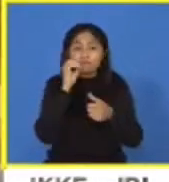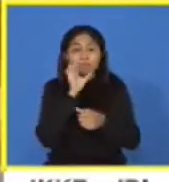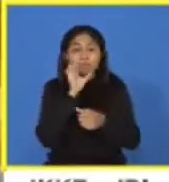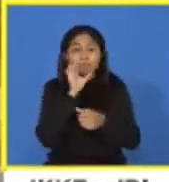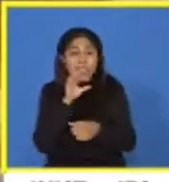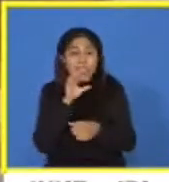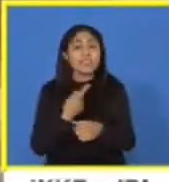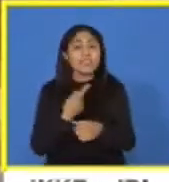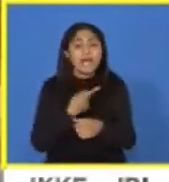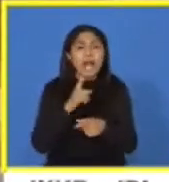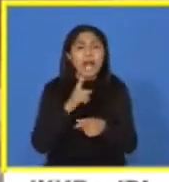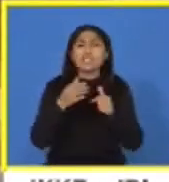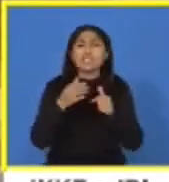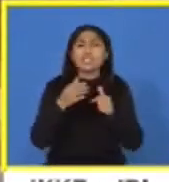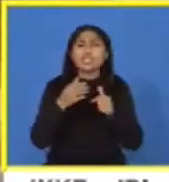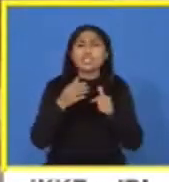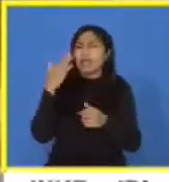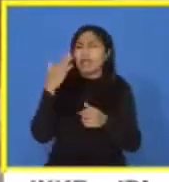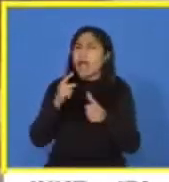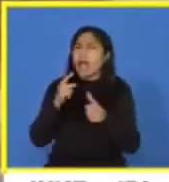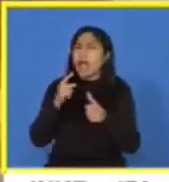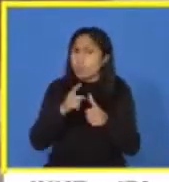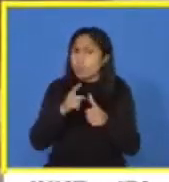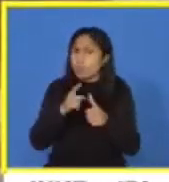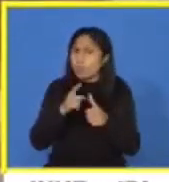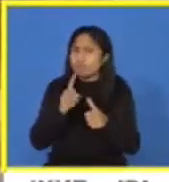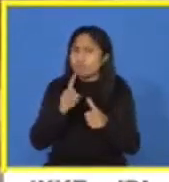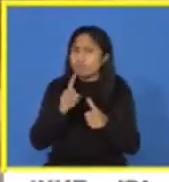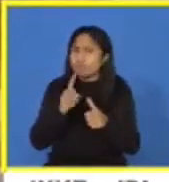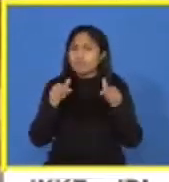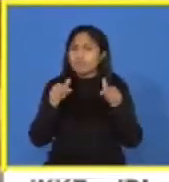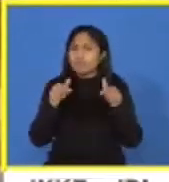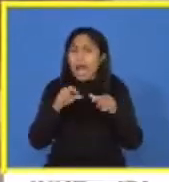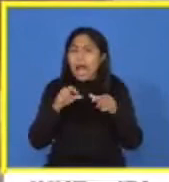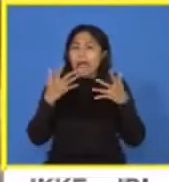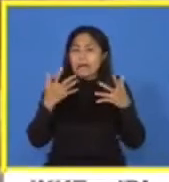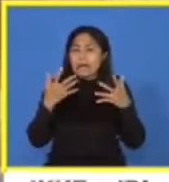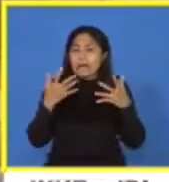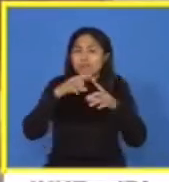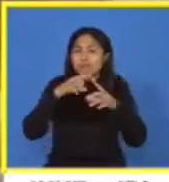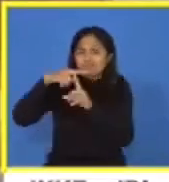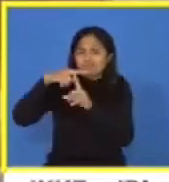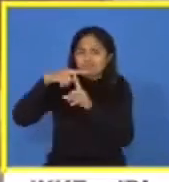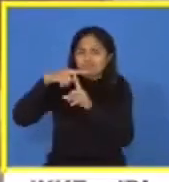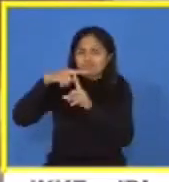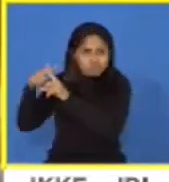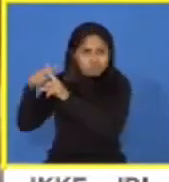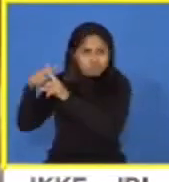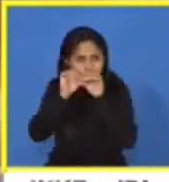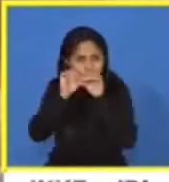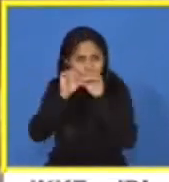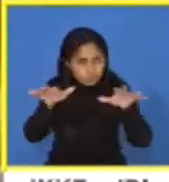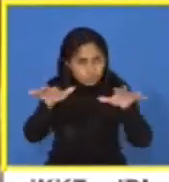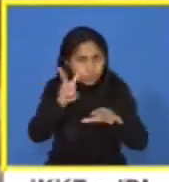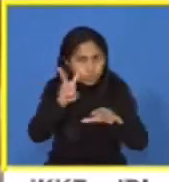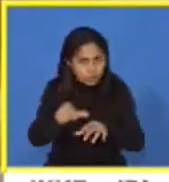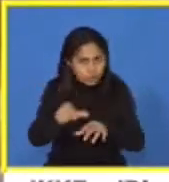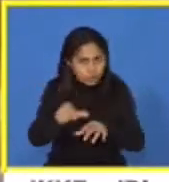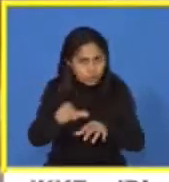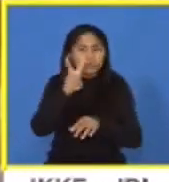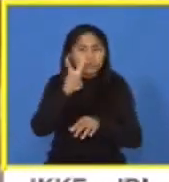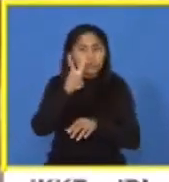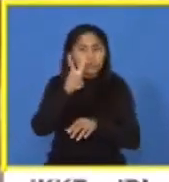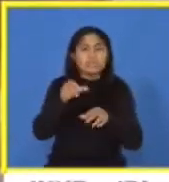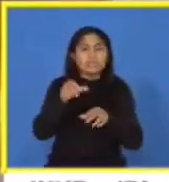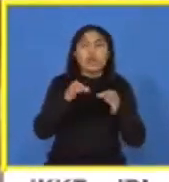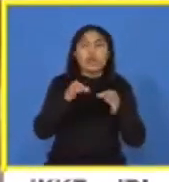tadi sudah digambarkan di awal bahwa untuk hari ini kita ada penambahan kasus 3 orang. 2 di Kota Kupang.